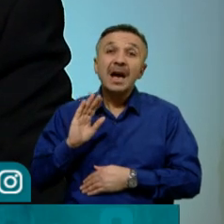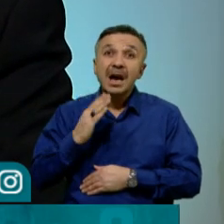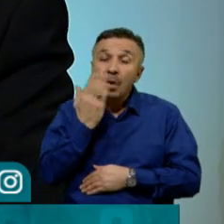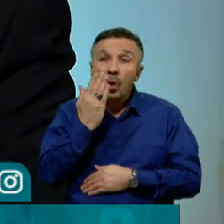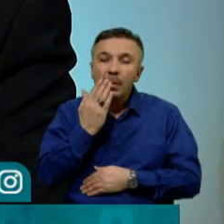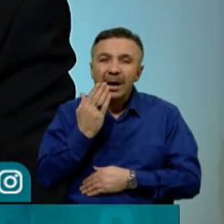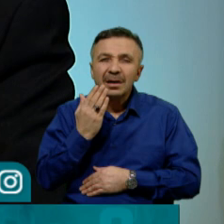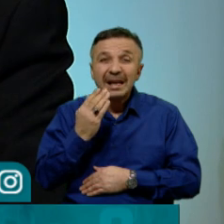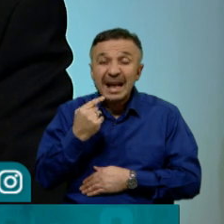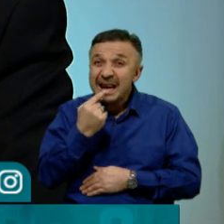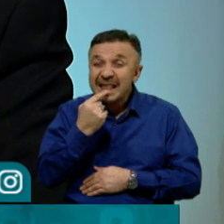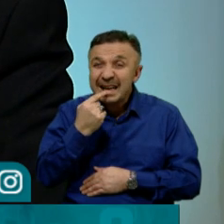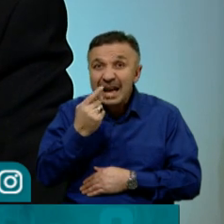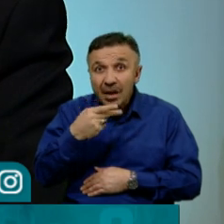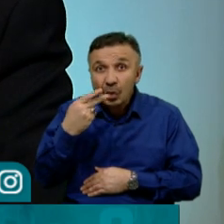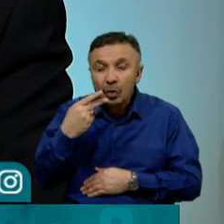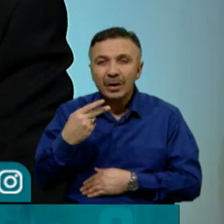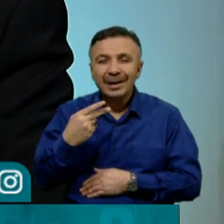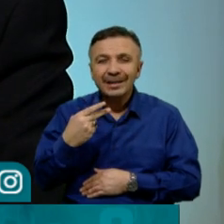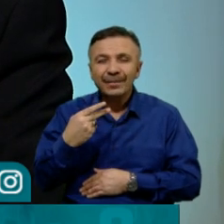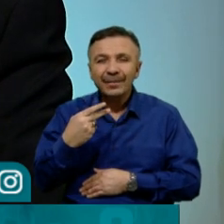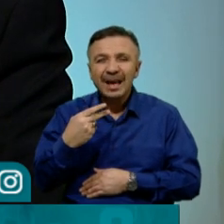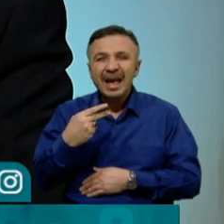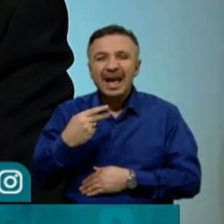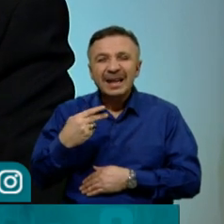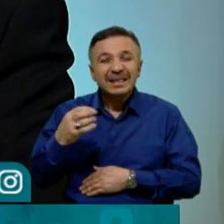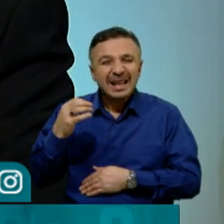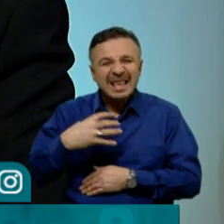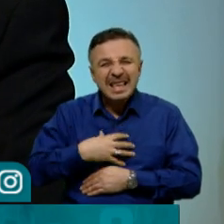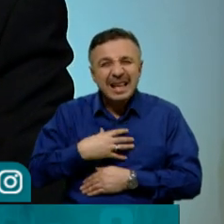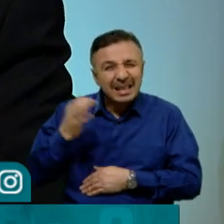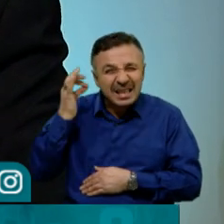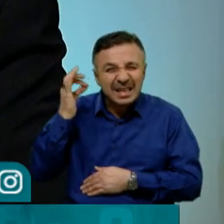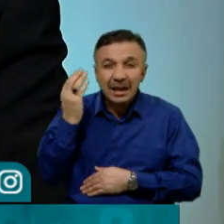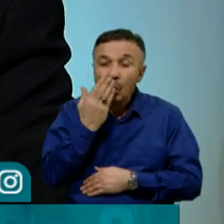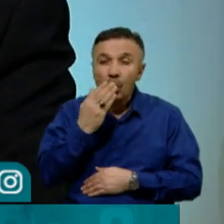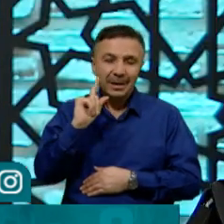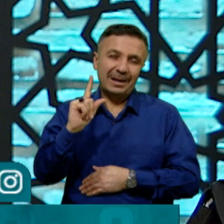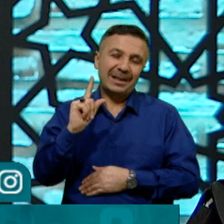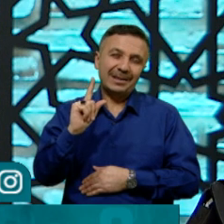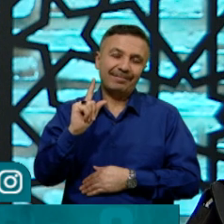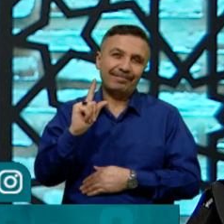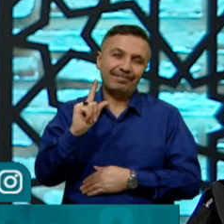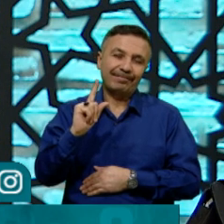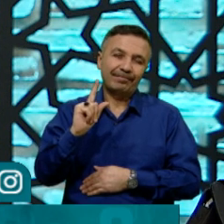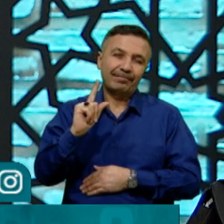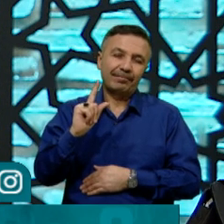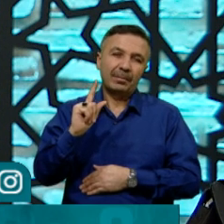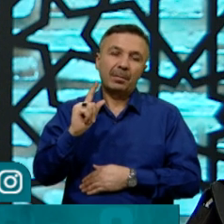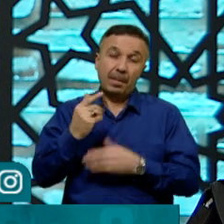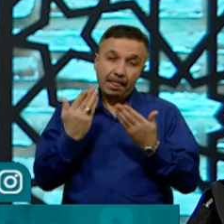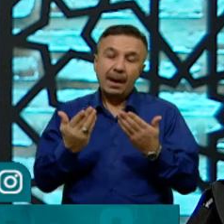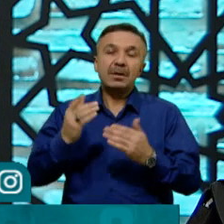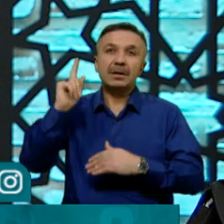insanın en azından kendi kendini işiterek okumasıdır Tabii ki Rabb'im